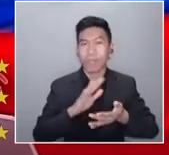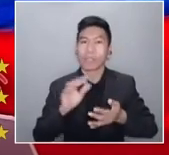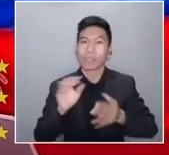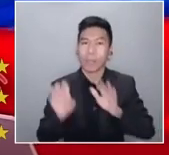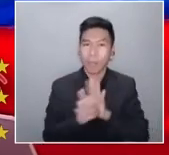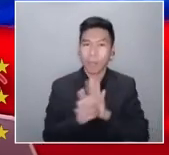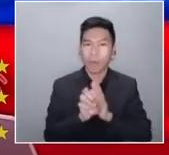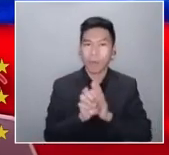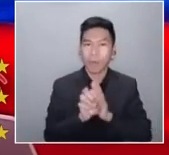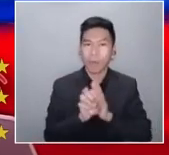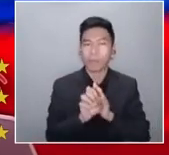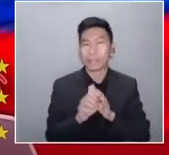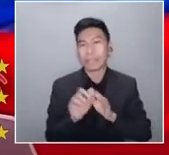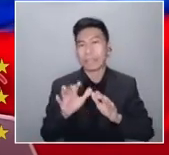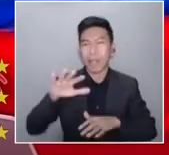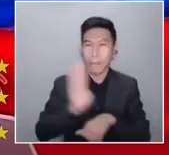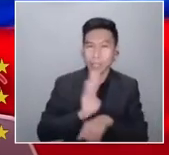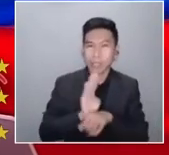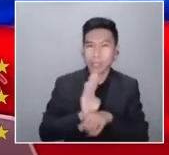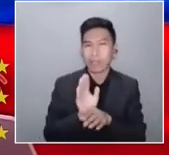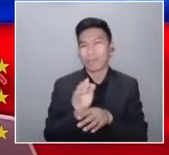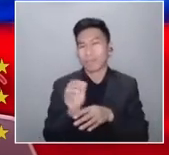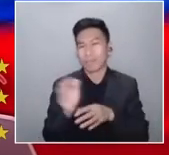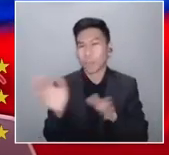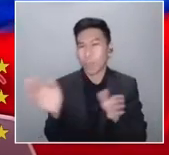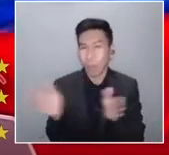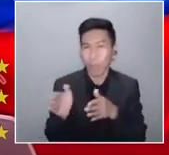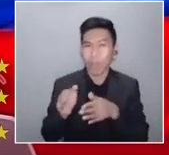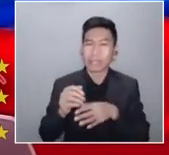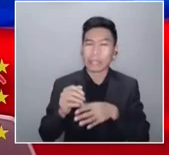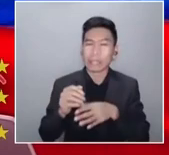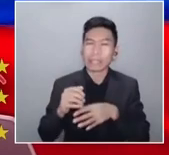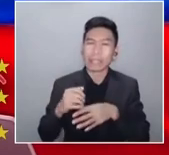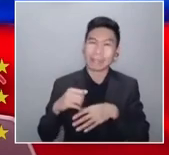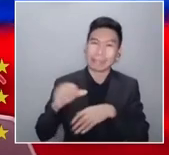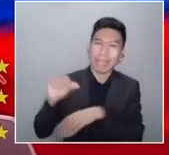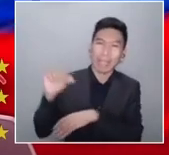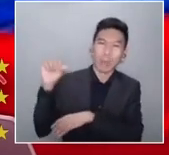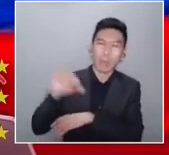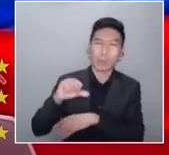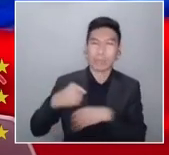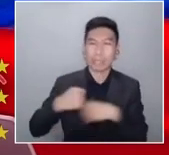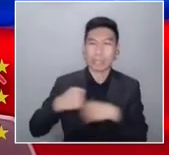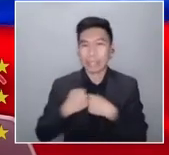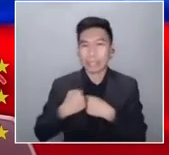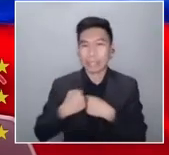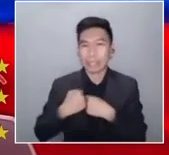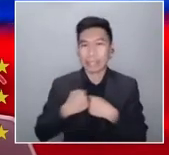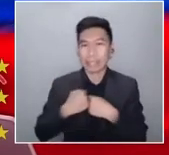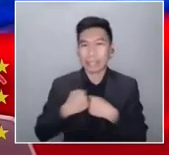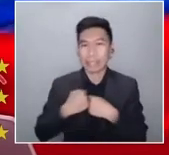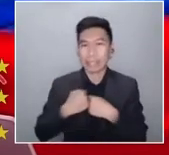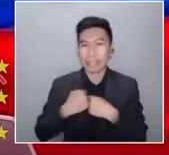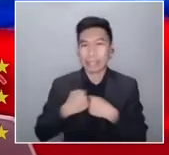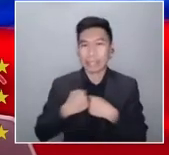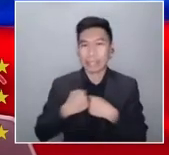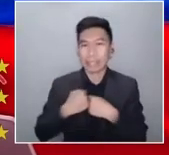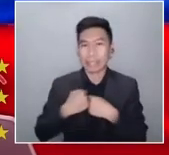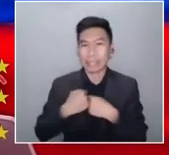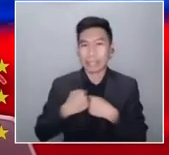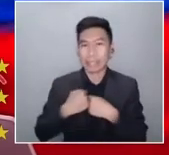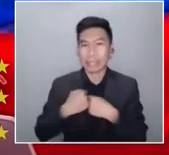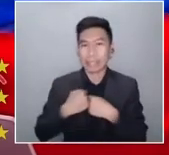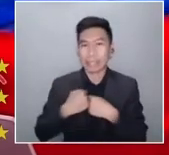nagkaroon tayo ng maraming lockdowns, maraming nalugi. So with this microloan program na gusto ko pong